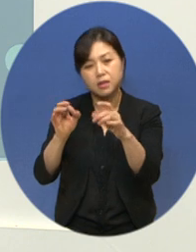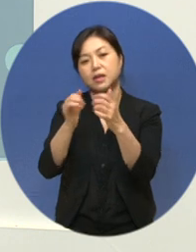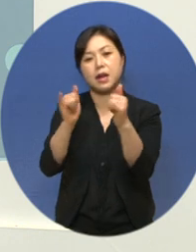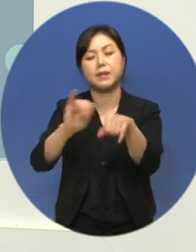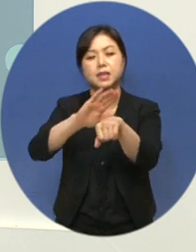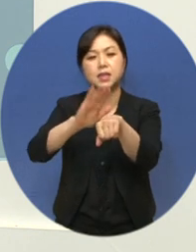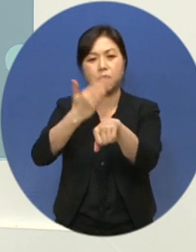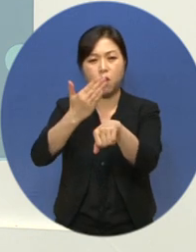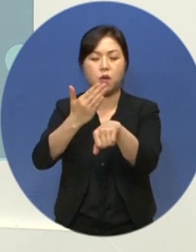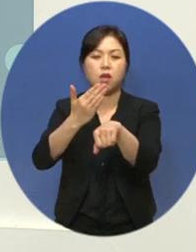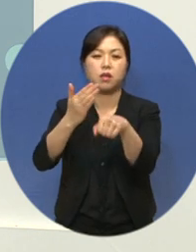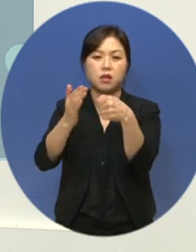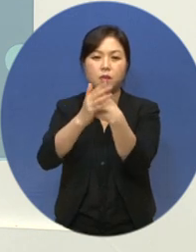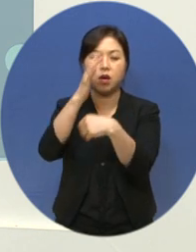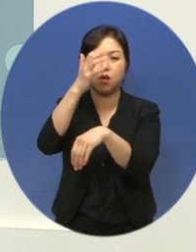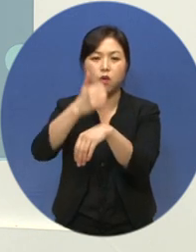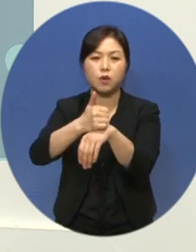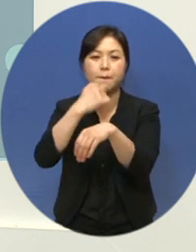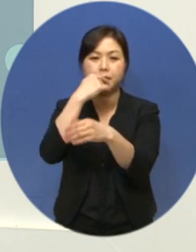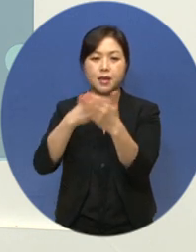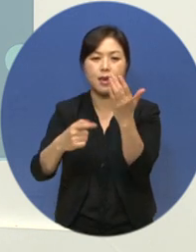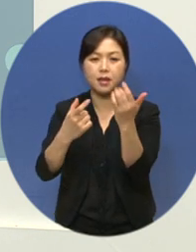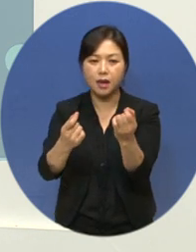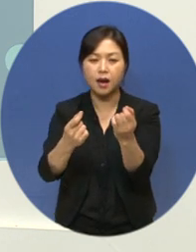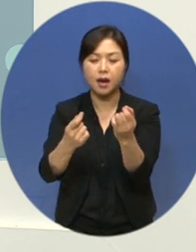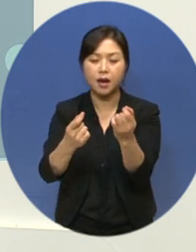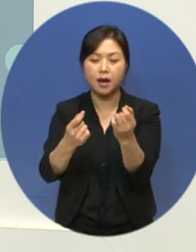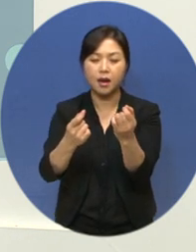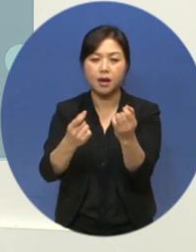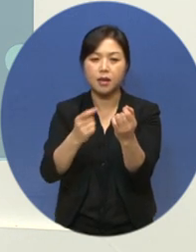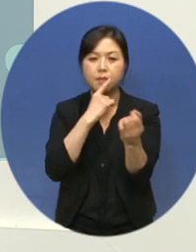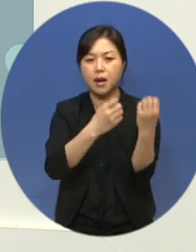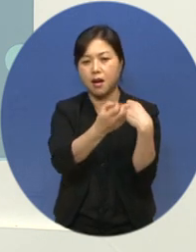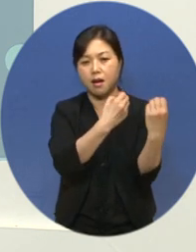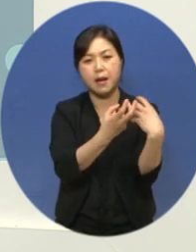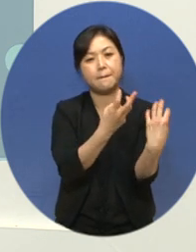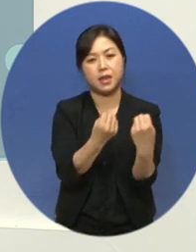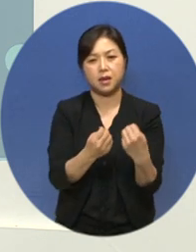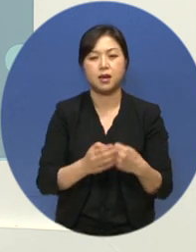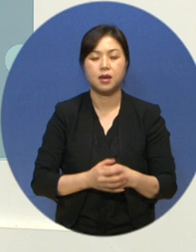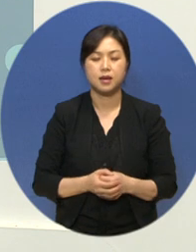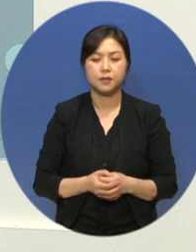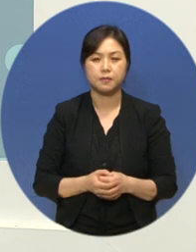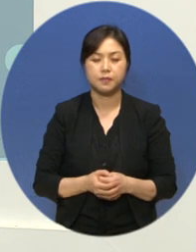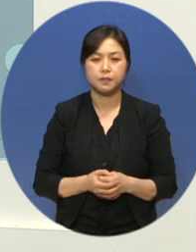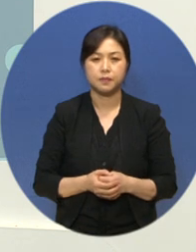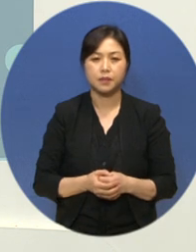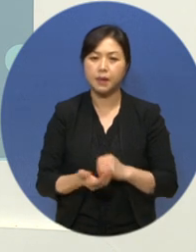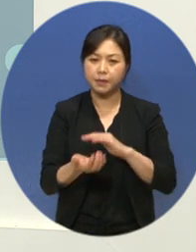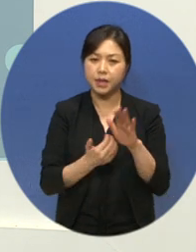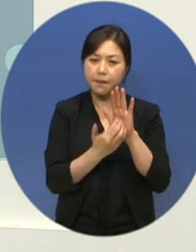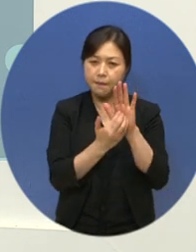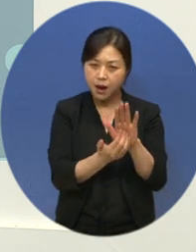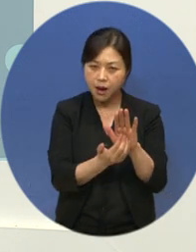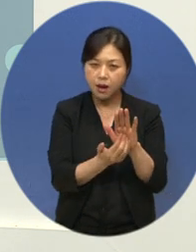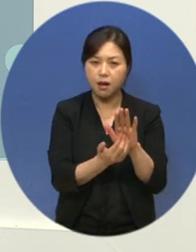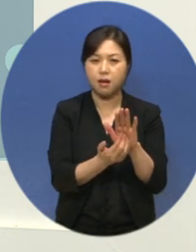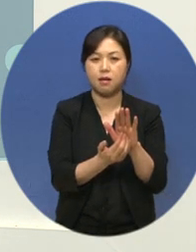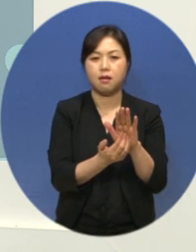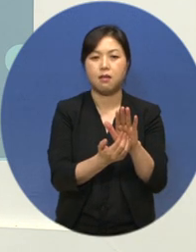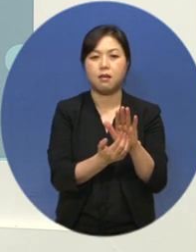4 인지 아니냐 요새 이제 그런 에 논리 들이 많이 나오고 있죠 4 미리 예방도 하고